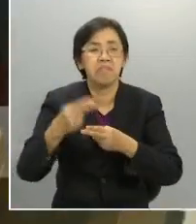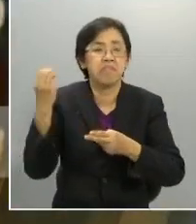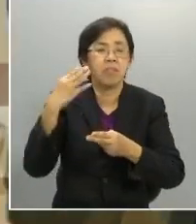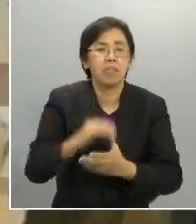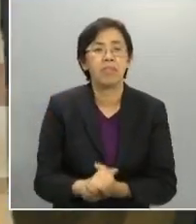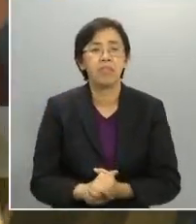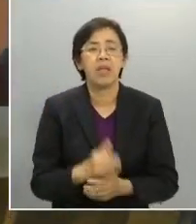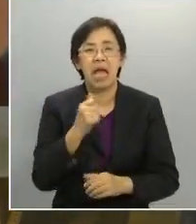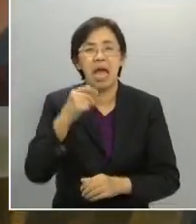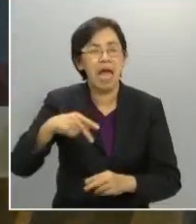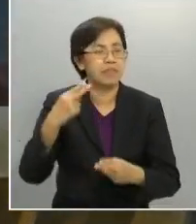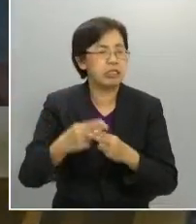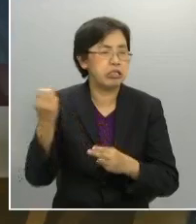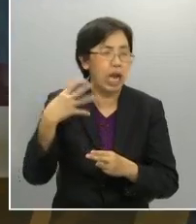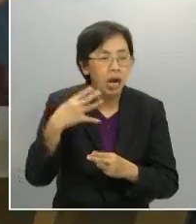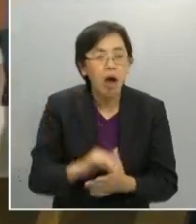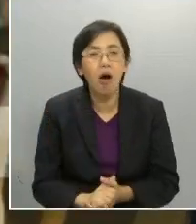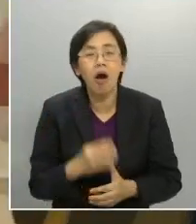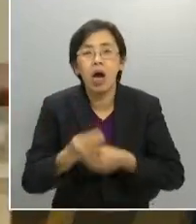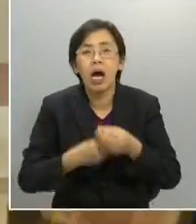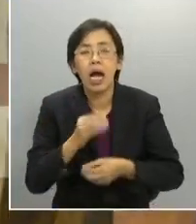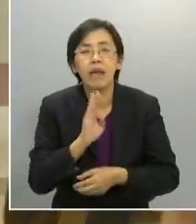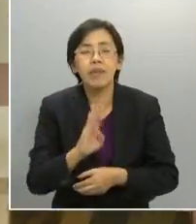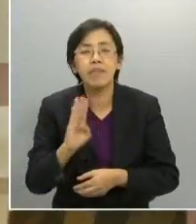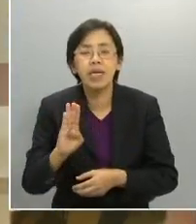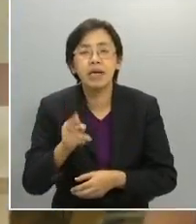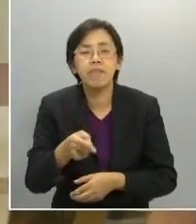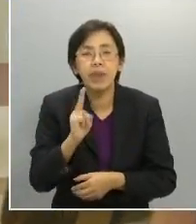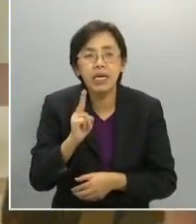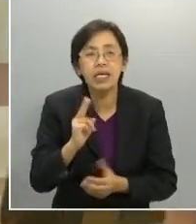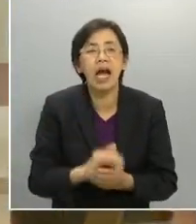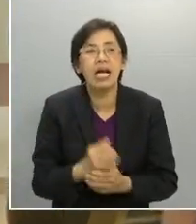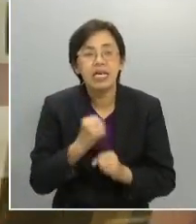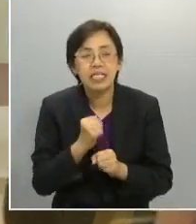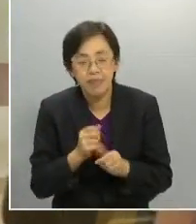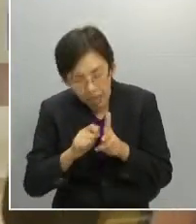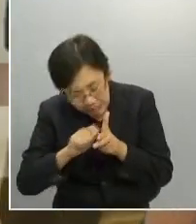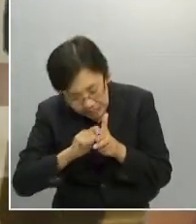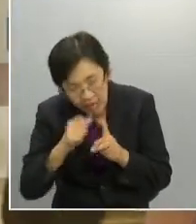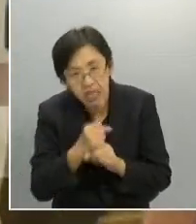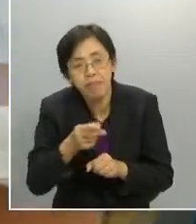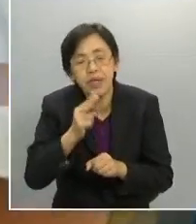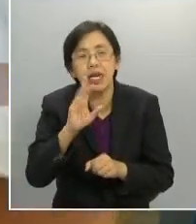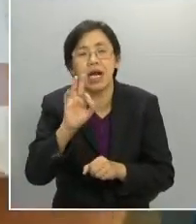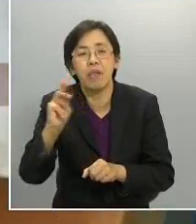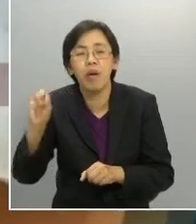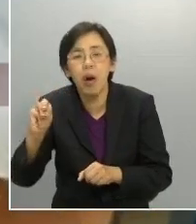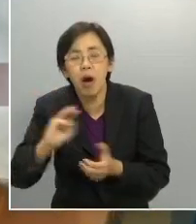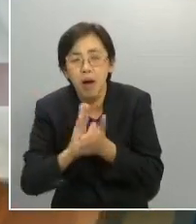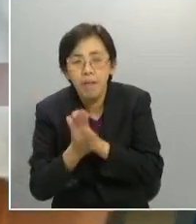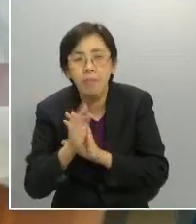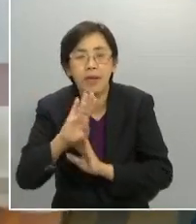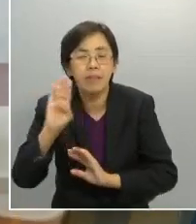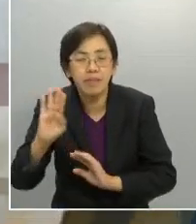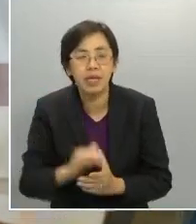ดังด้วย ใช่ค่ะ เปิดขายอุปกรณ์บีบีกันอุปกรณ์การผลิตดัดแปลงปืนไทยประดิษฐ์ลำกล้องปืน9มม.ดัดแปลงเป็นบีบีกันและ